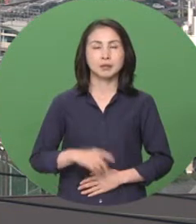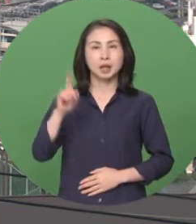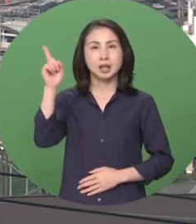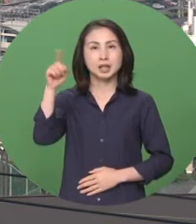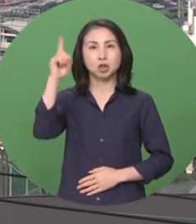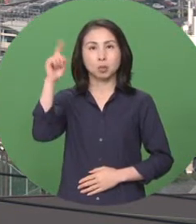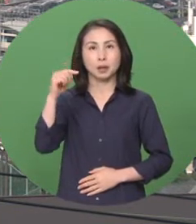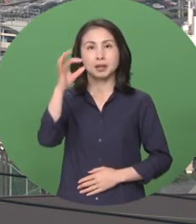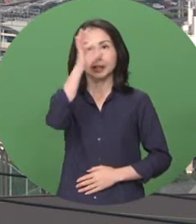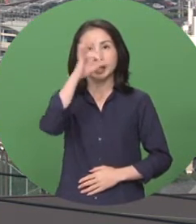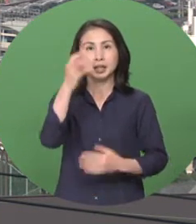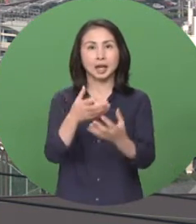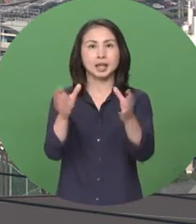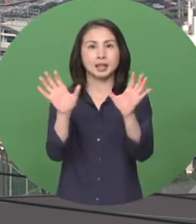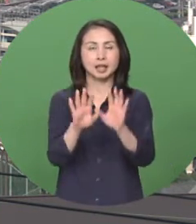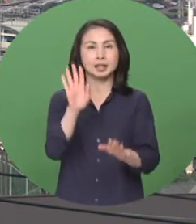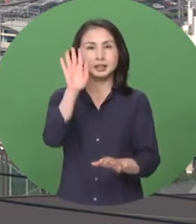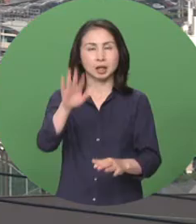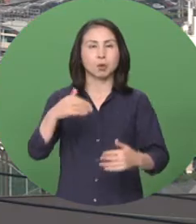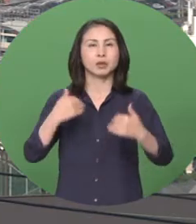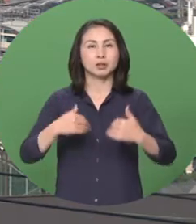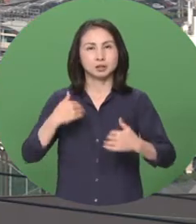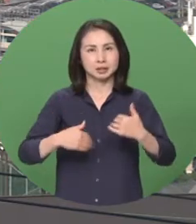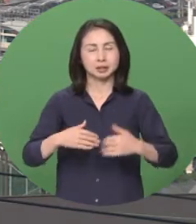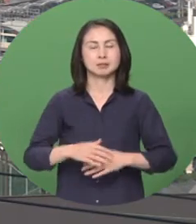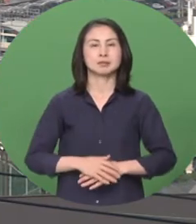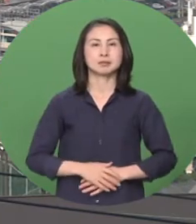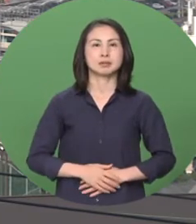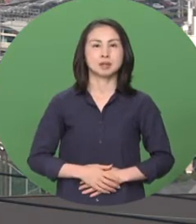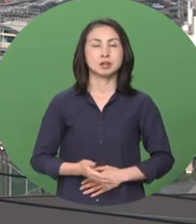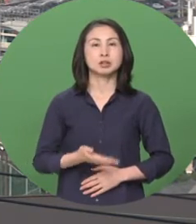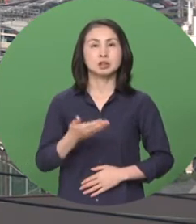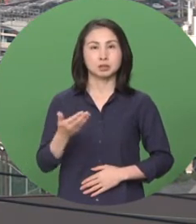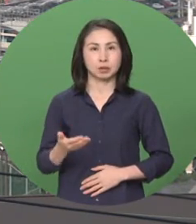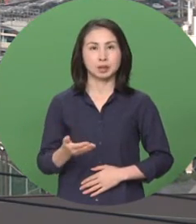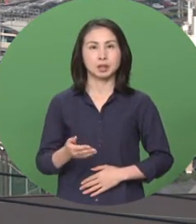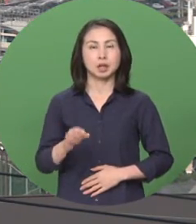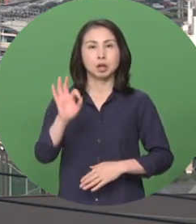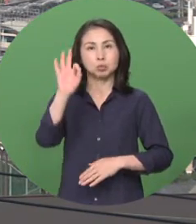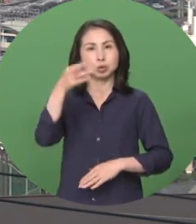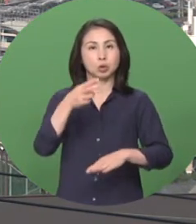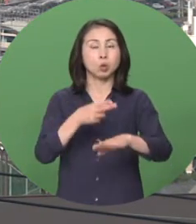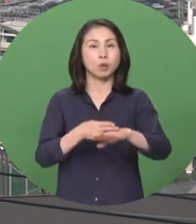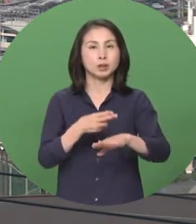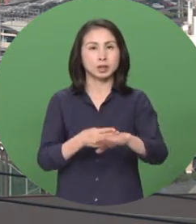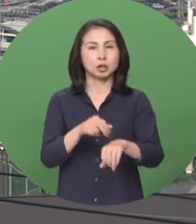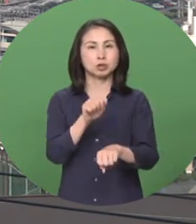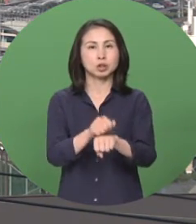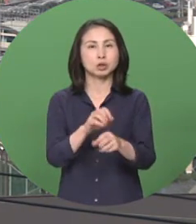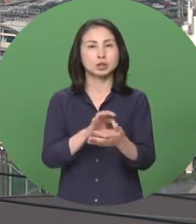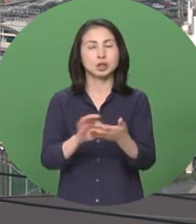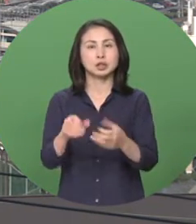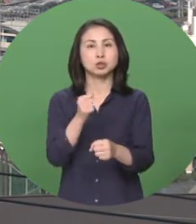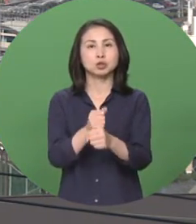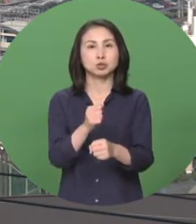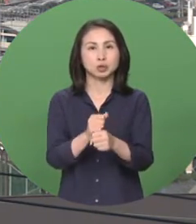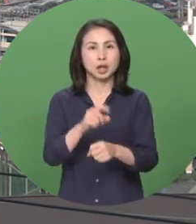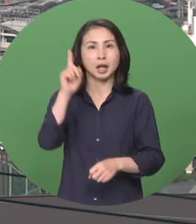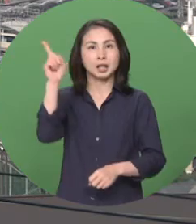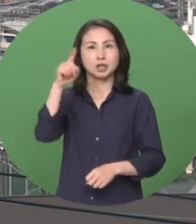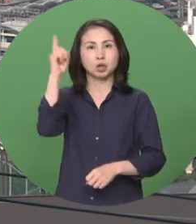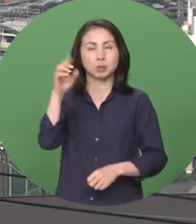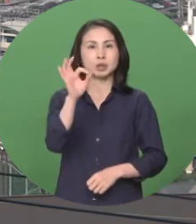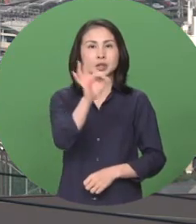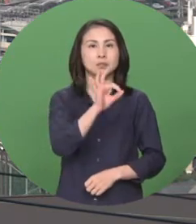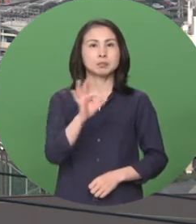生駒探検隊、次回もお楽しみに。続いてはプロの技や素材のこだわりが生み出す生駒